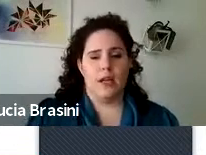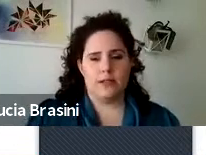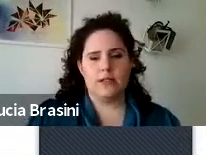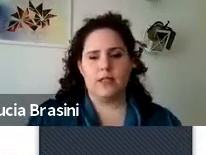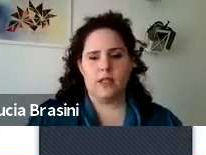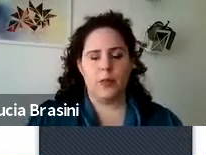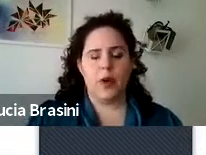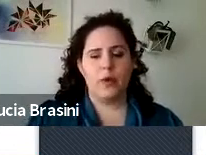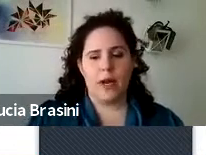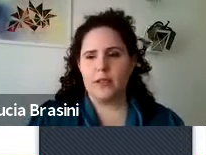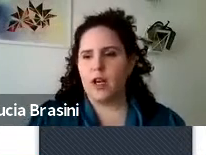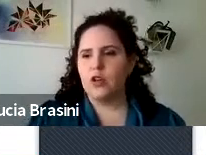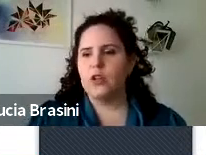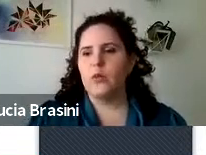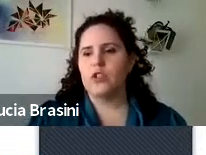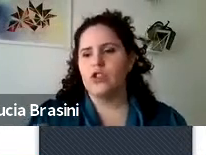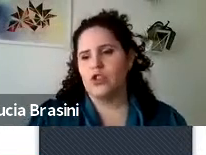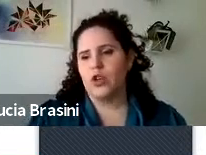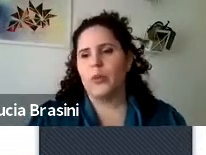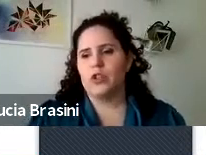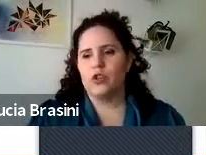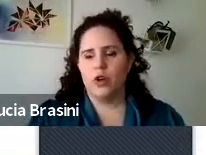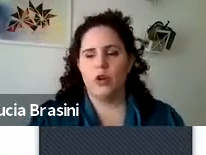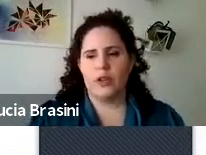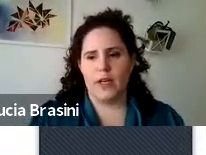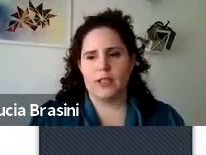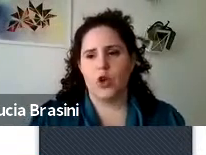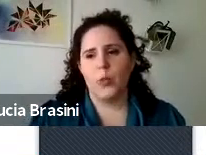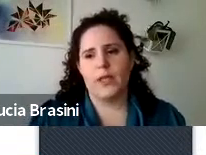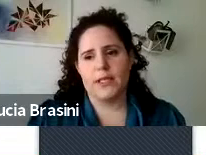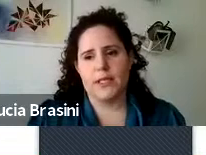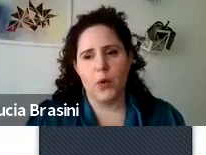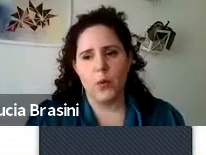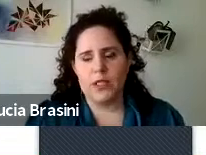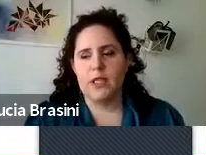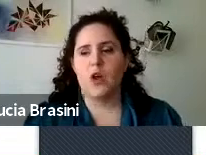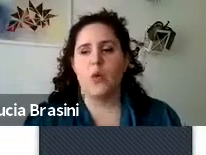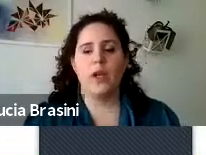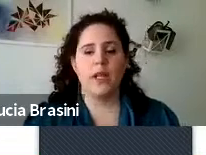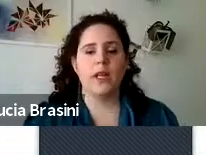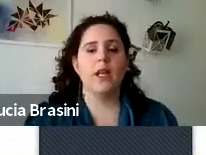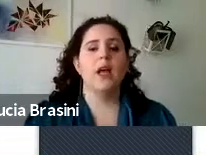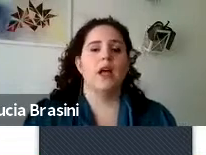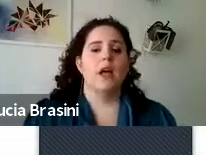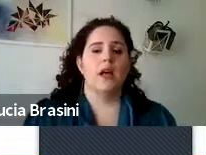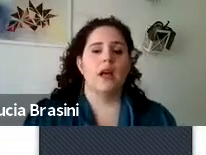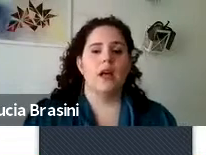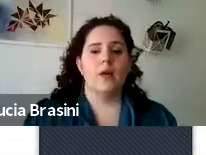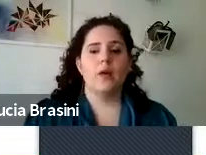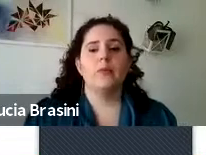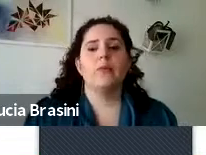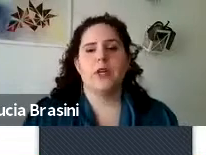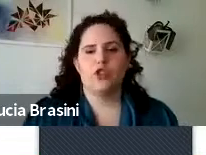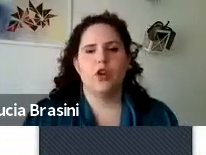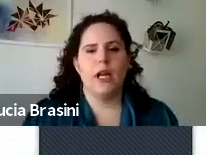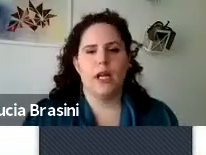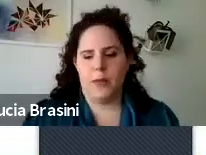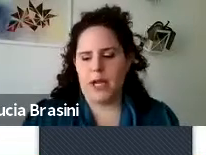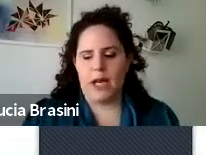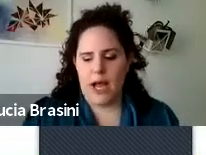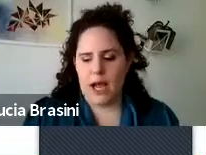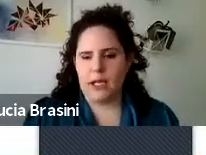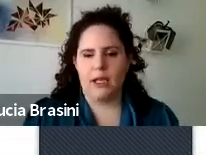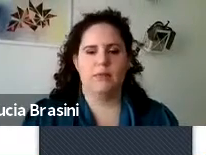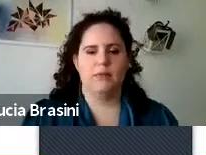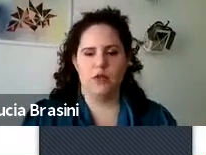anche, e sempre all'interno di questo, ci sono persone con diversa competenza linguistica, quindi persone